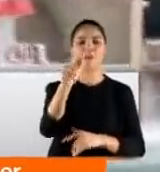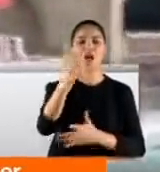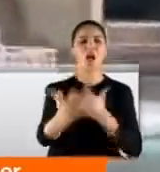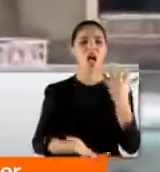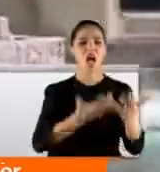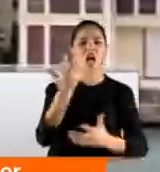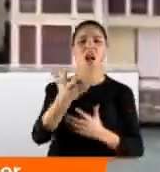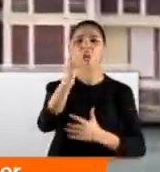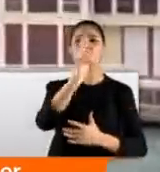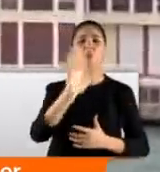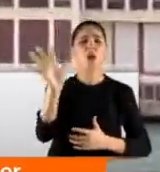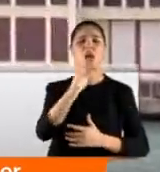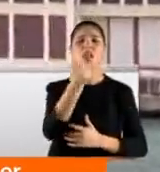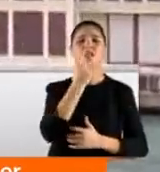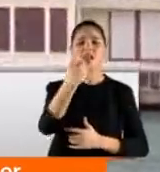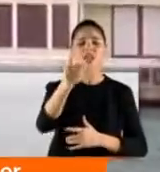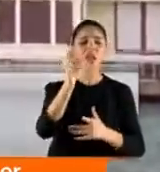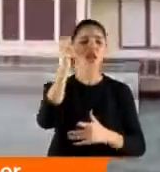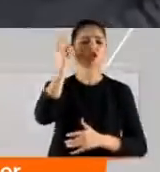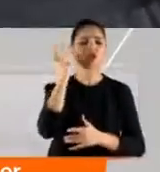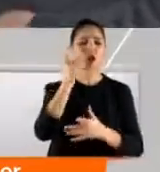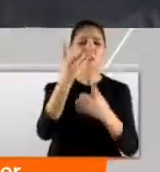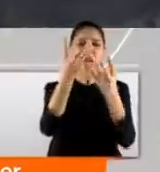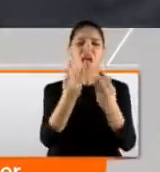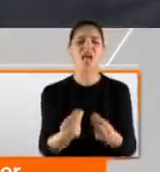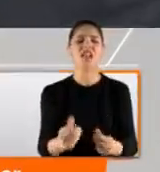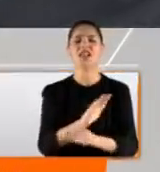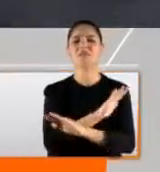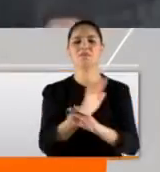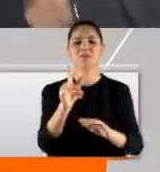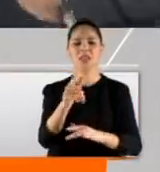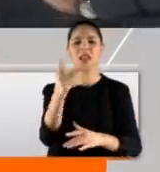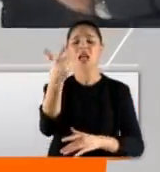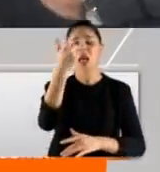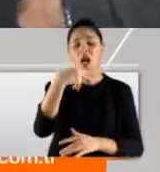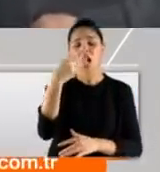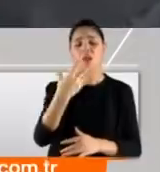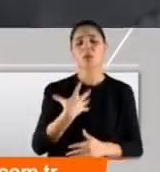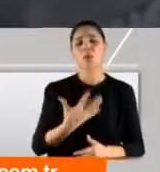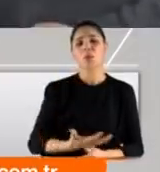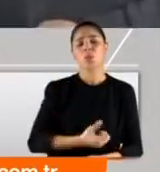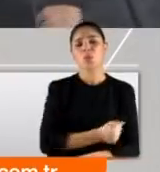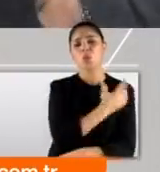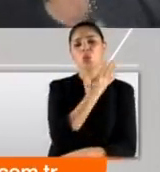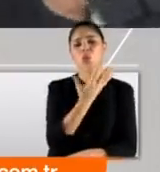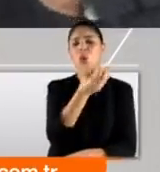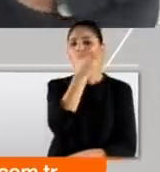alevler 350 yıllık o camiyi küle çevirdi. Şimdi gözleriniz yaşlı, çok duygulandınız. Kolay değil, çok üzüldük,